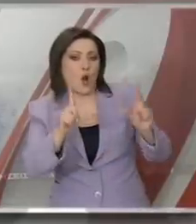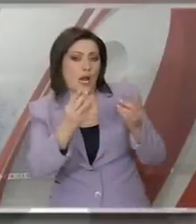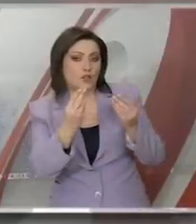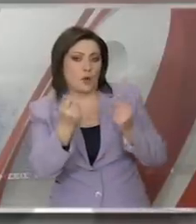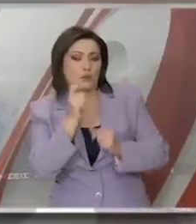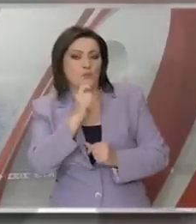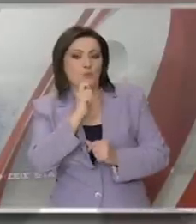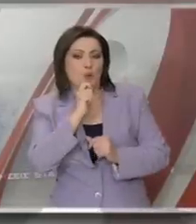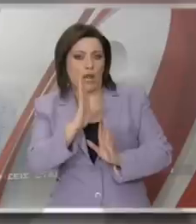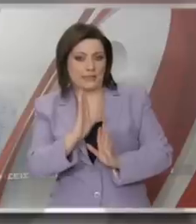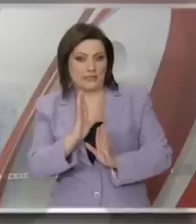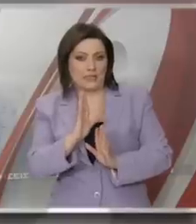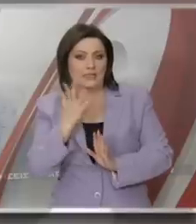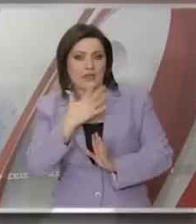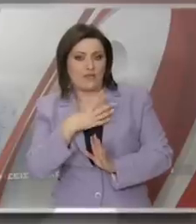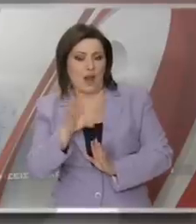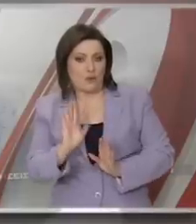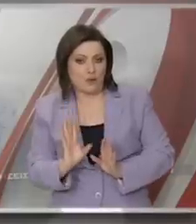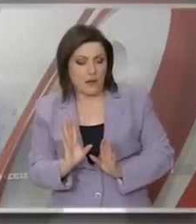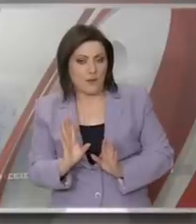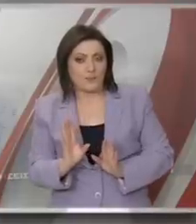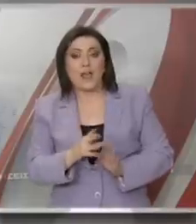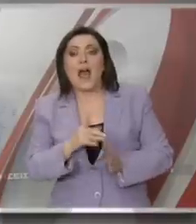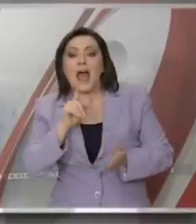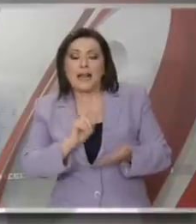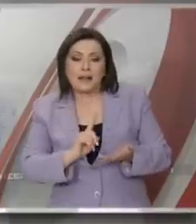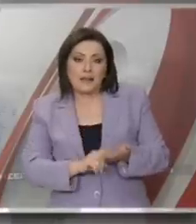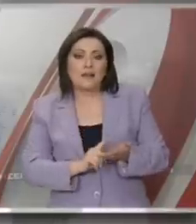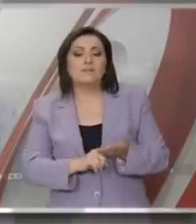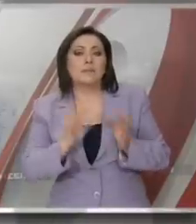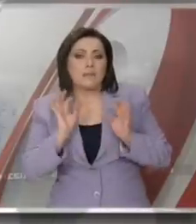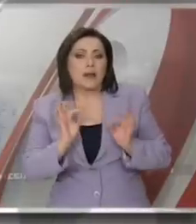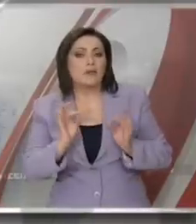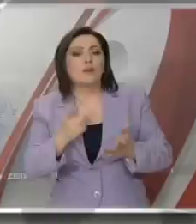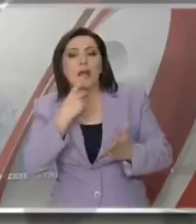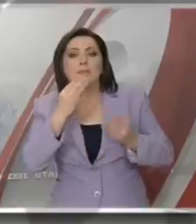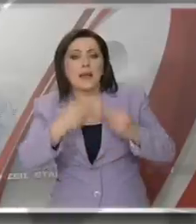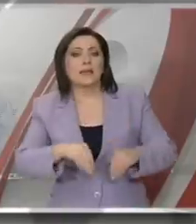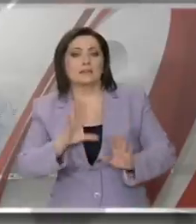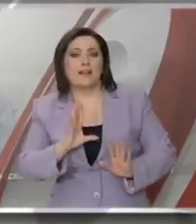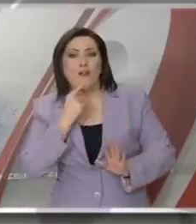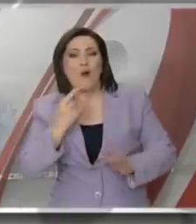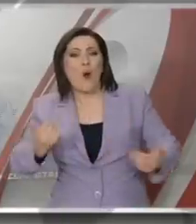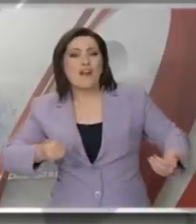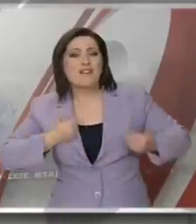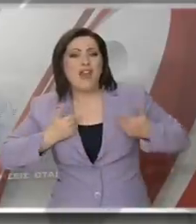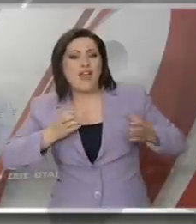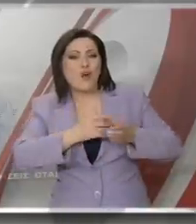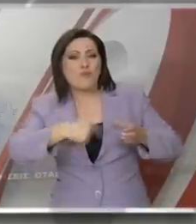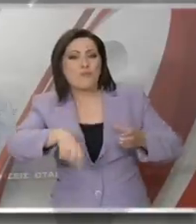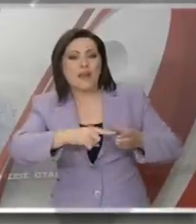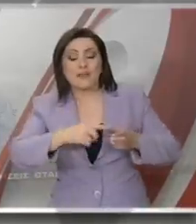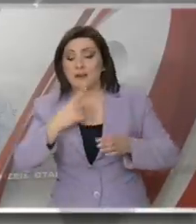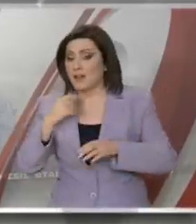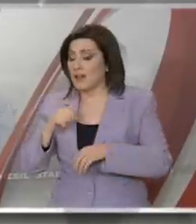σου και ποια είναι η πολιτική σου βούληση αν δεν υπάρχει πολιτική βούληση να λυθεί ένα τέτοιο ζήτημα είναι ξεκάθαρο γιατί έχουμε μπροστά μας μία νέα γενιά που είτα ότι έγινε επί